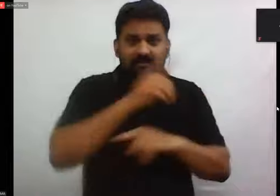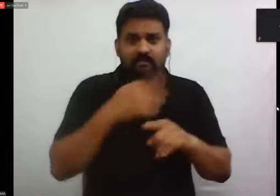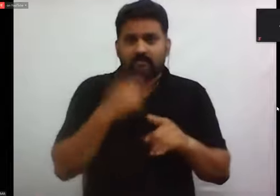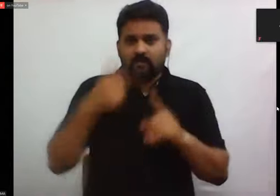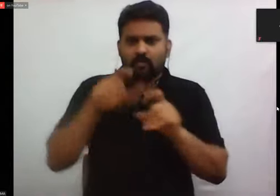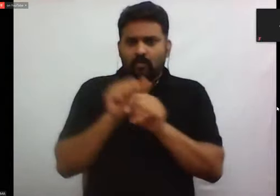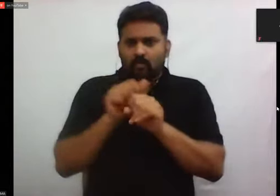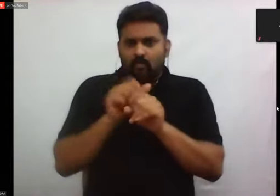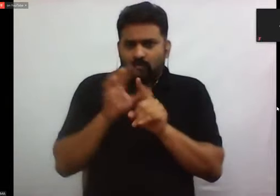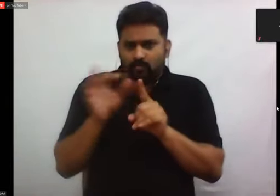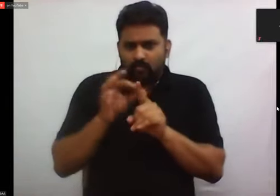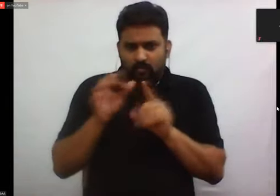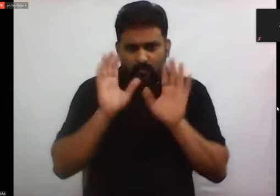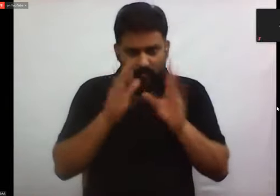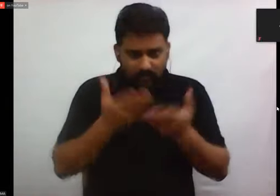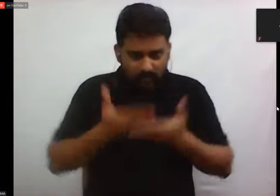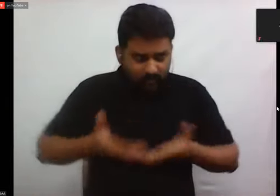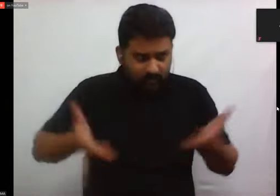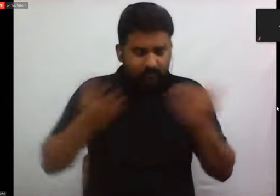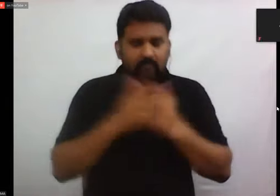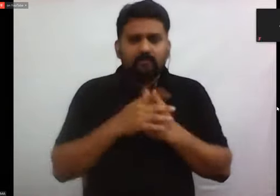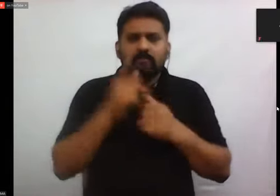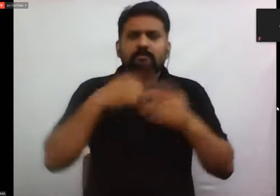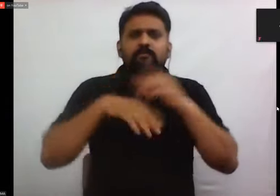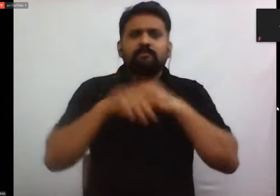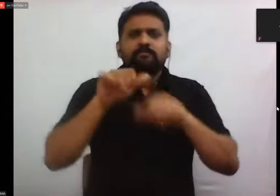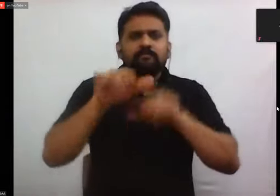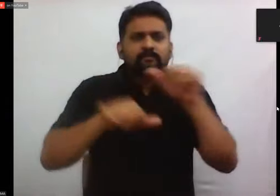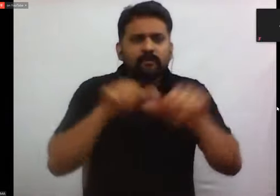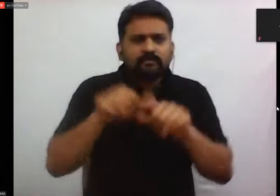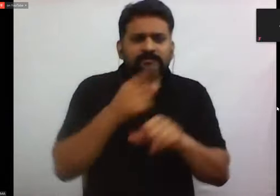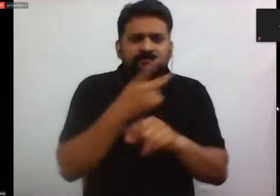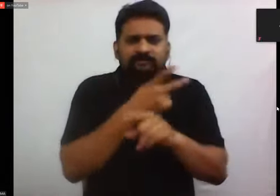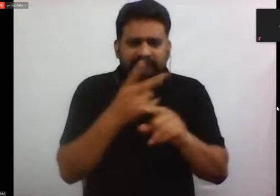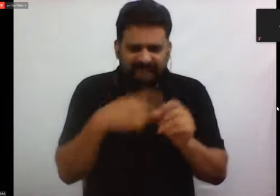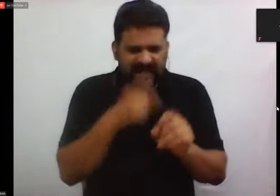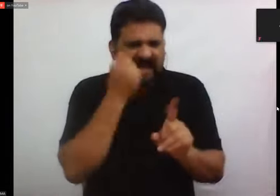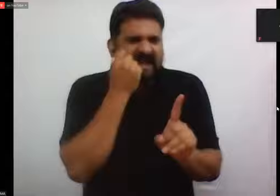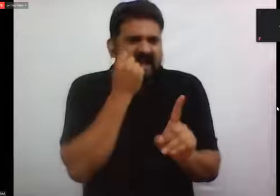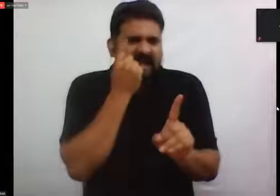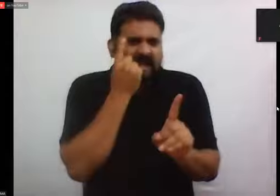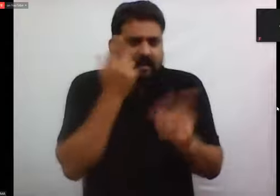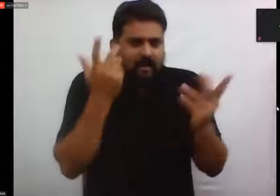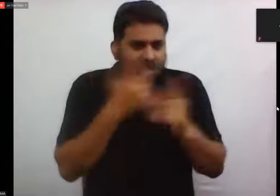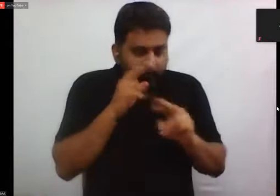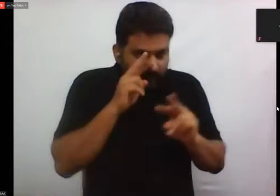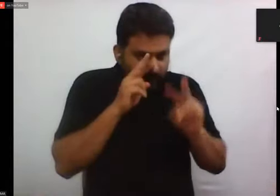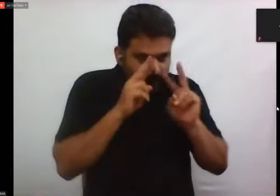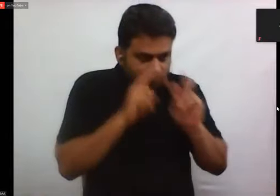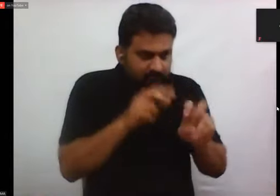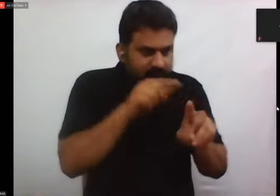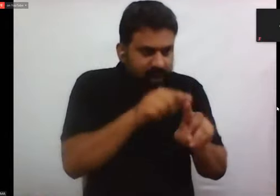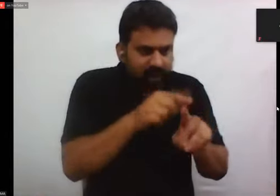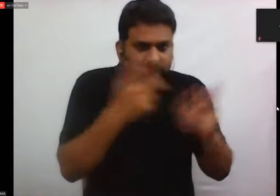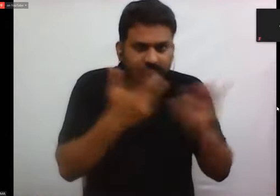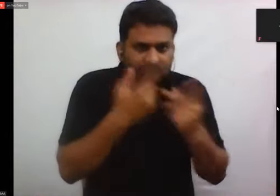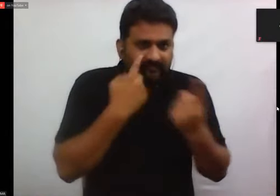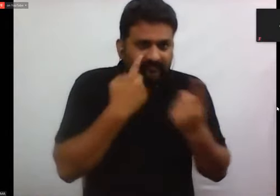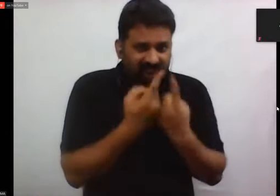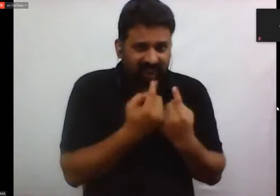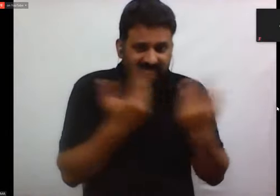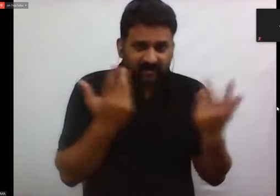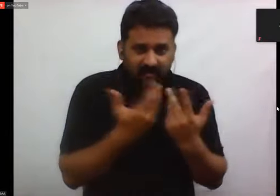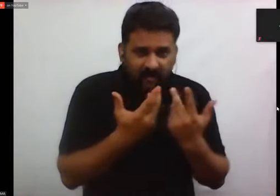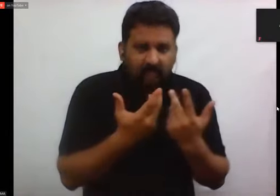शुरू करते हैं तो जो process है सबसे पहले समझने का कि assessment किस तरीके से किया जाता